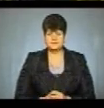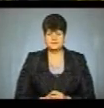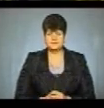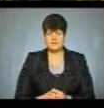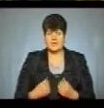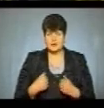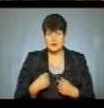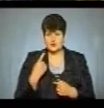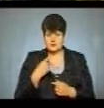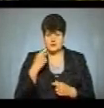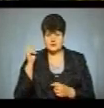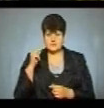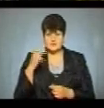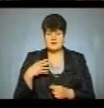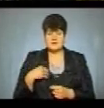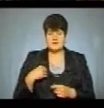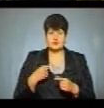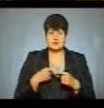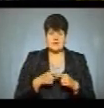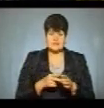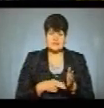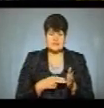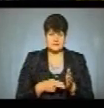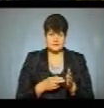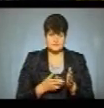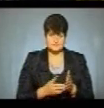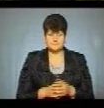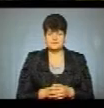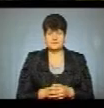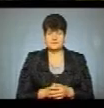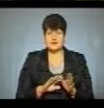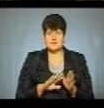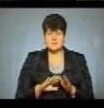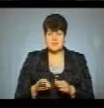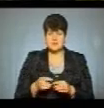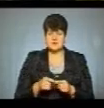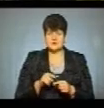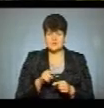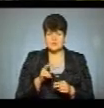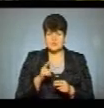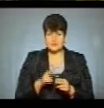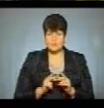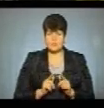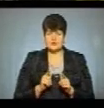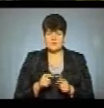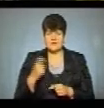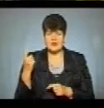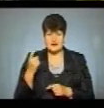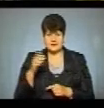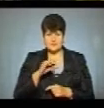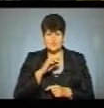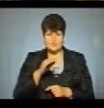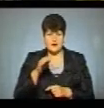Я особисто навчався у Львівському технікумі залізнодорожньому, після якого закінчив, ще поступив у Харківську